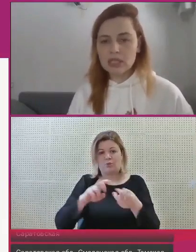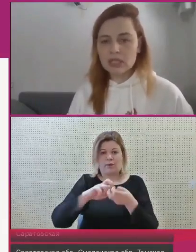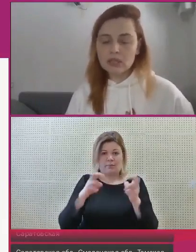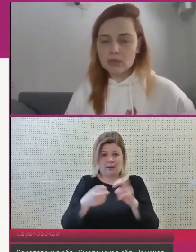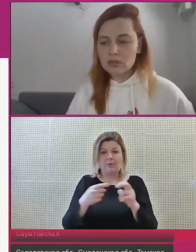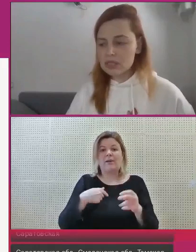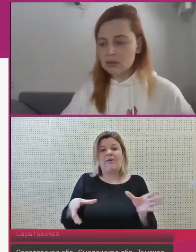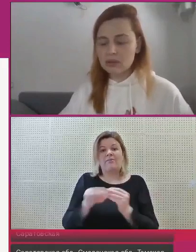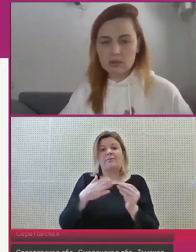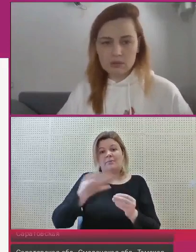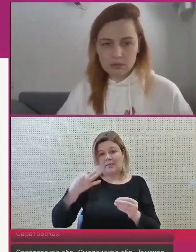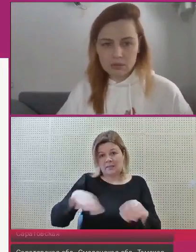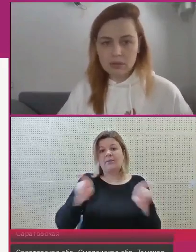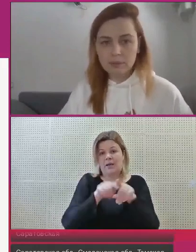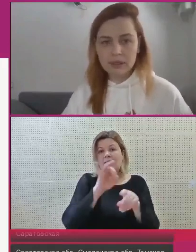уже 15 лет, он